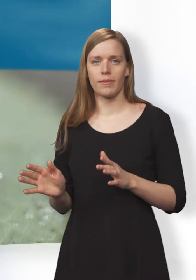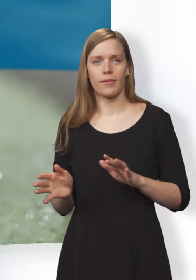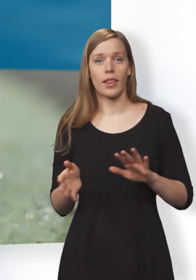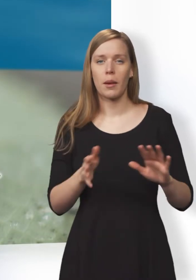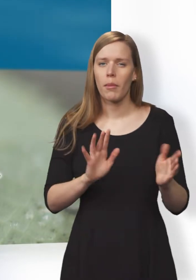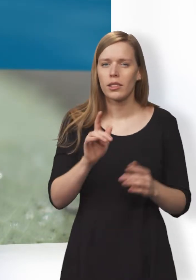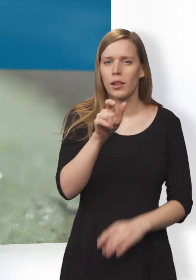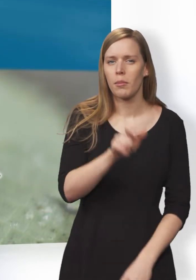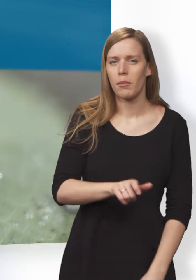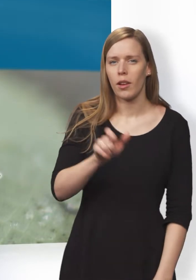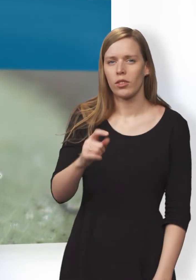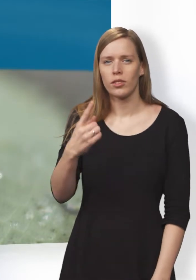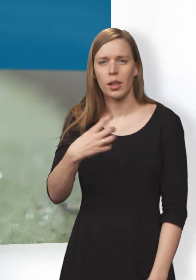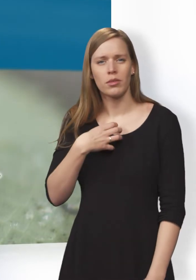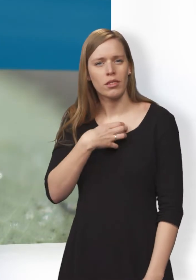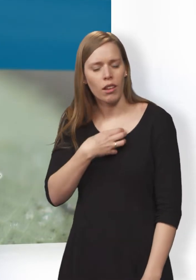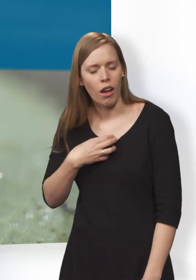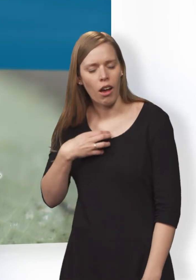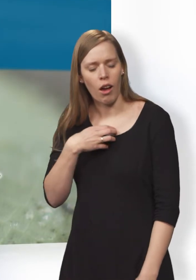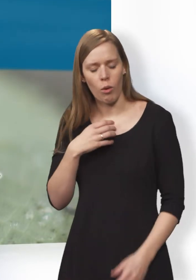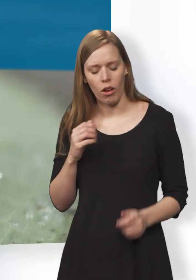manche trägt sein traum